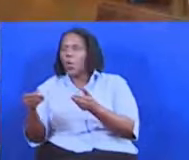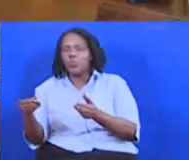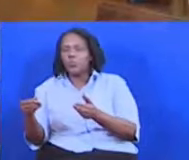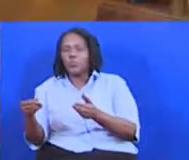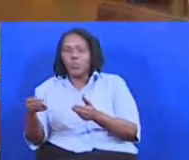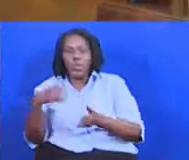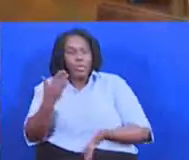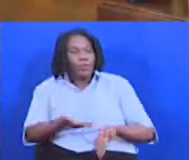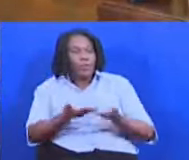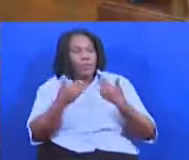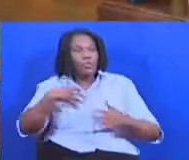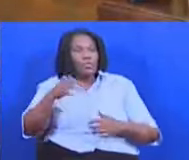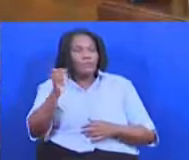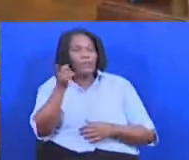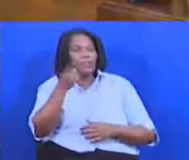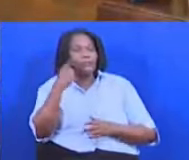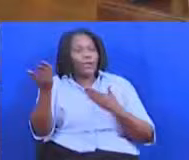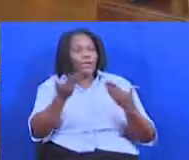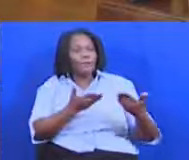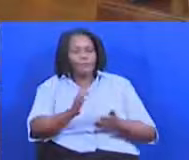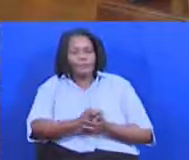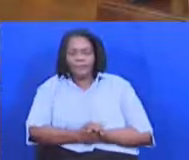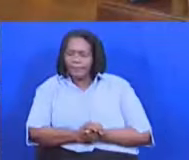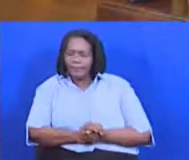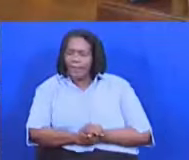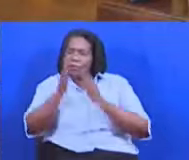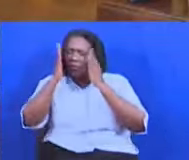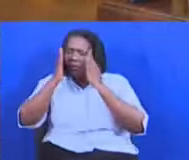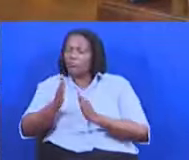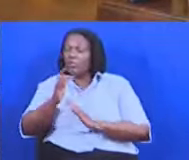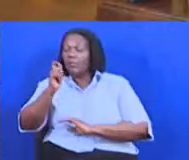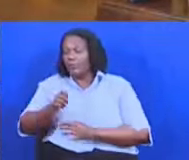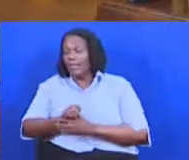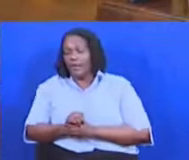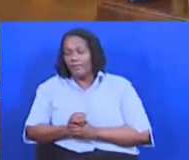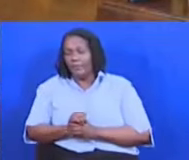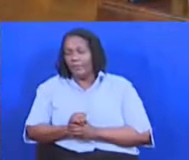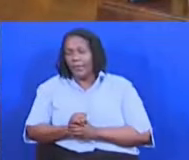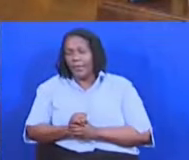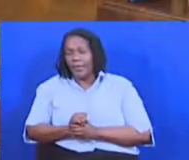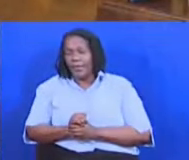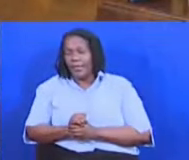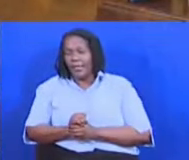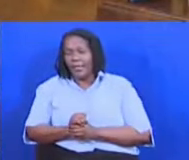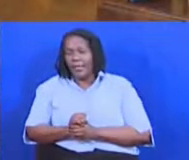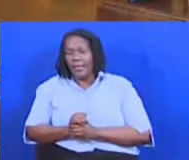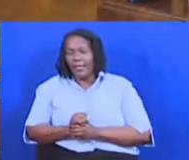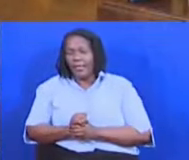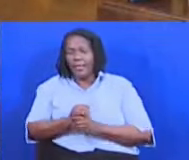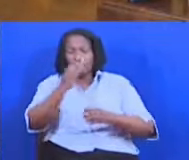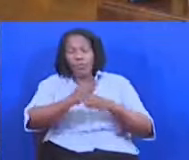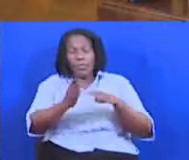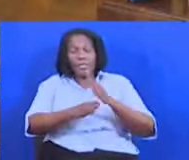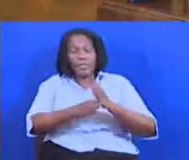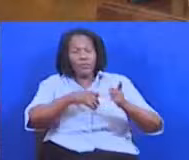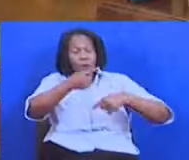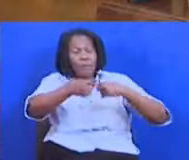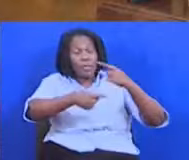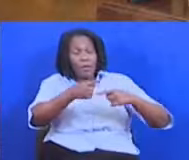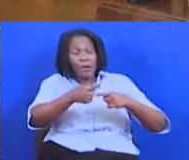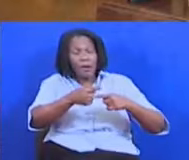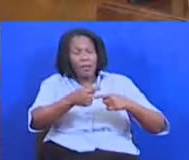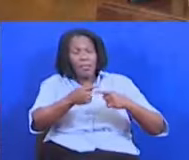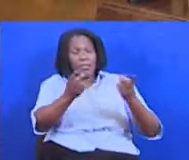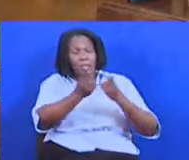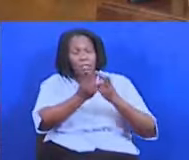Mheshimiwa Naibu Waziri, majibu. Asante sana Mheshimiwa Spika. Mheshimiwa Spika, katika taratibu za ujenzi wa miradi hii na hususan ni